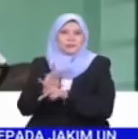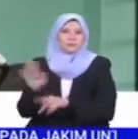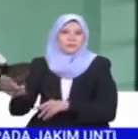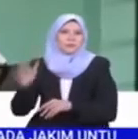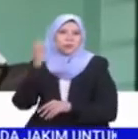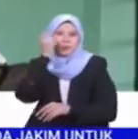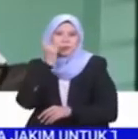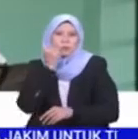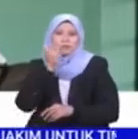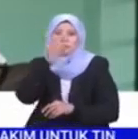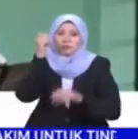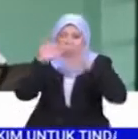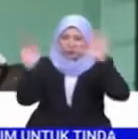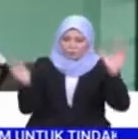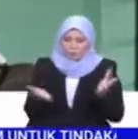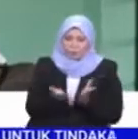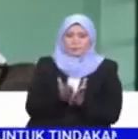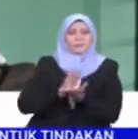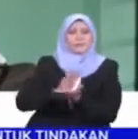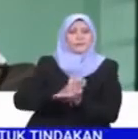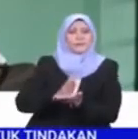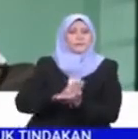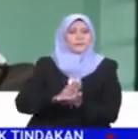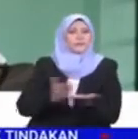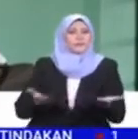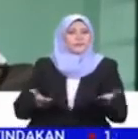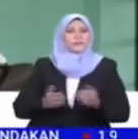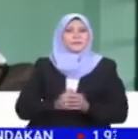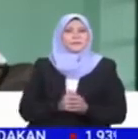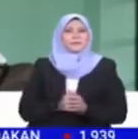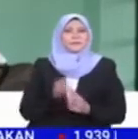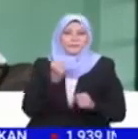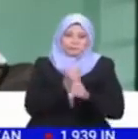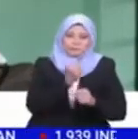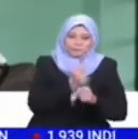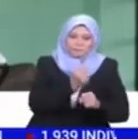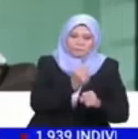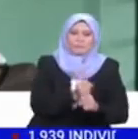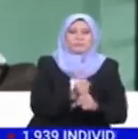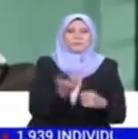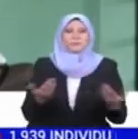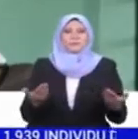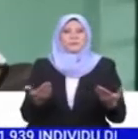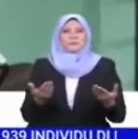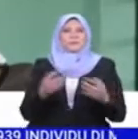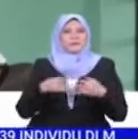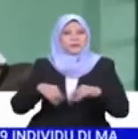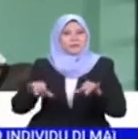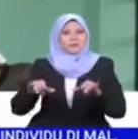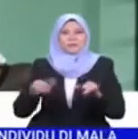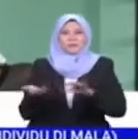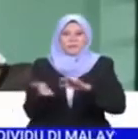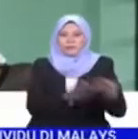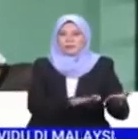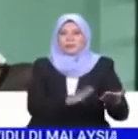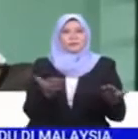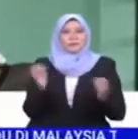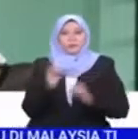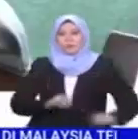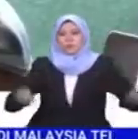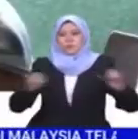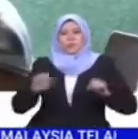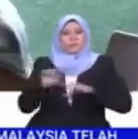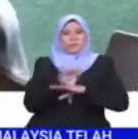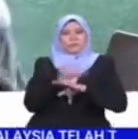sini dunia ni hanya sementara je. Kita walau kita kerja macam mana pun, harta apa pun, masih kita minggat tak, kita takkan bawa apa benda